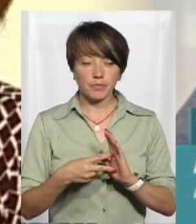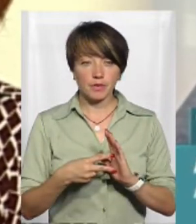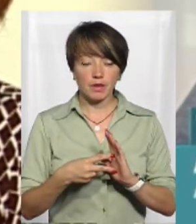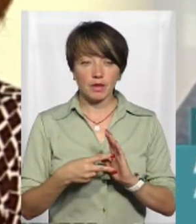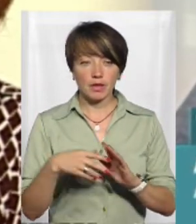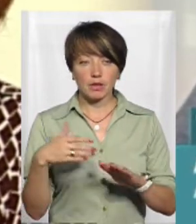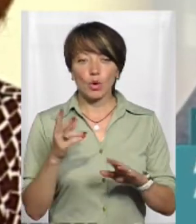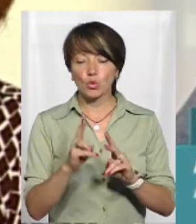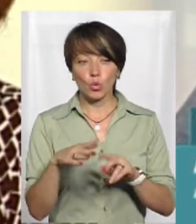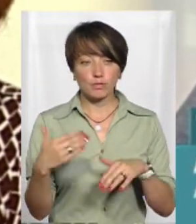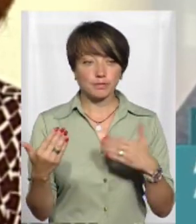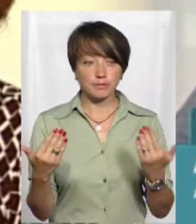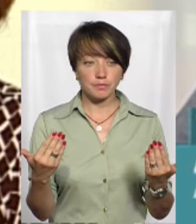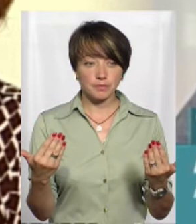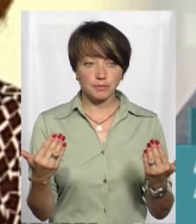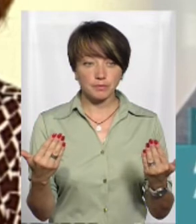визначається сторонами,